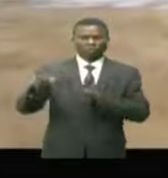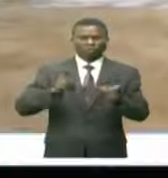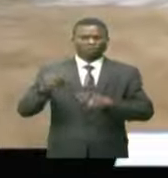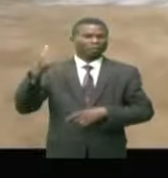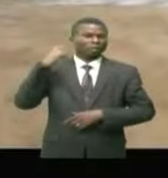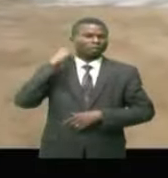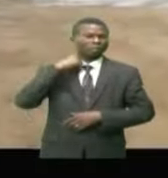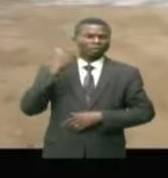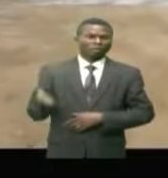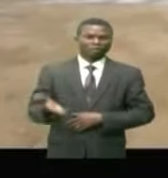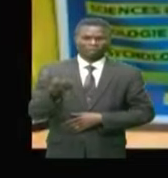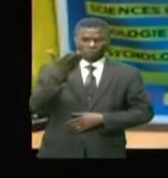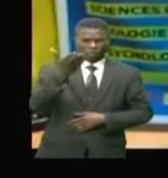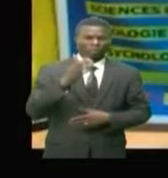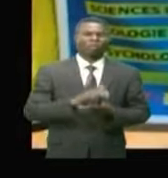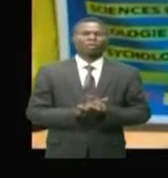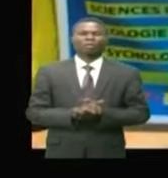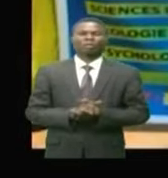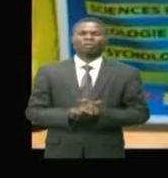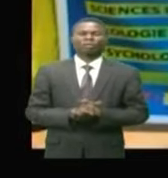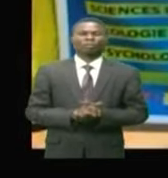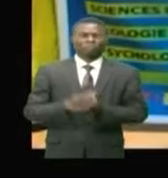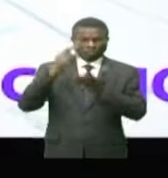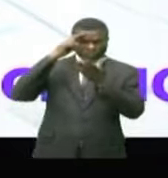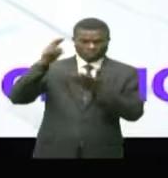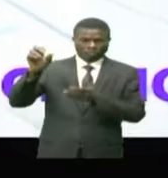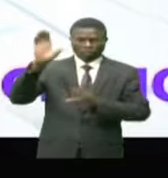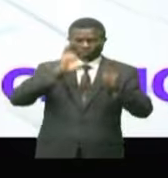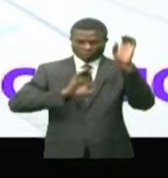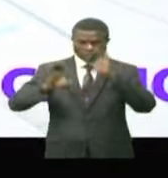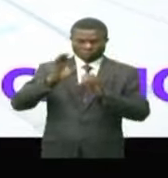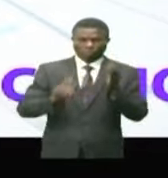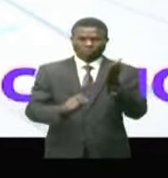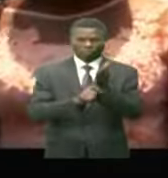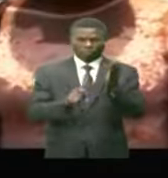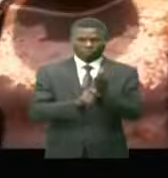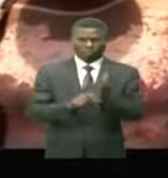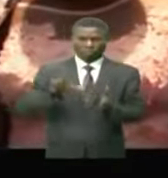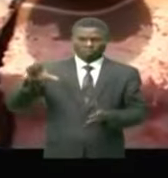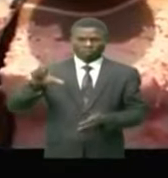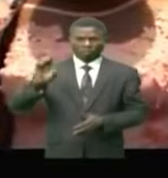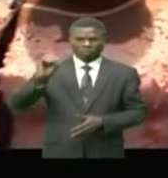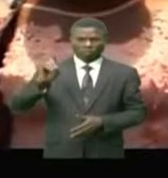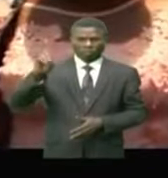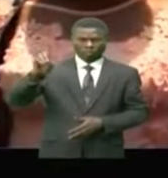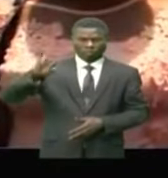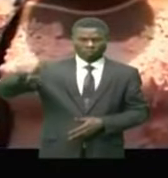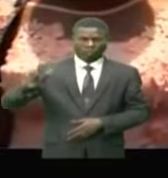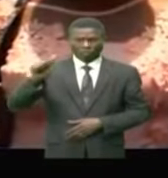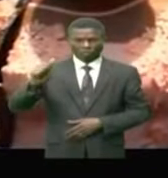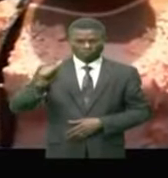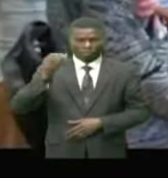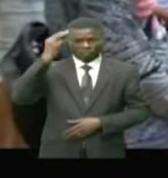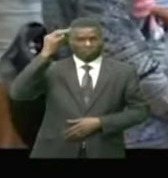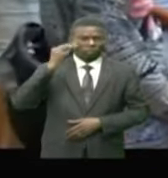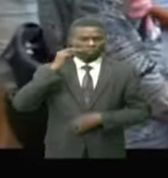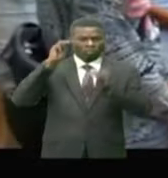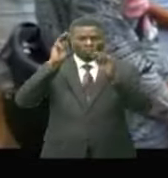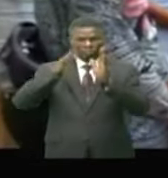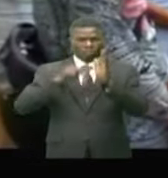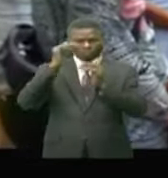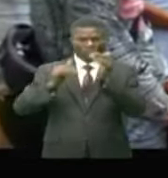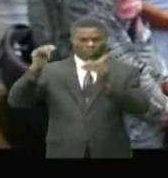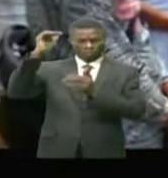La communauté estudiantine de l'Université des sciences et des technologies de l'Odja tenait à une visite du ministre de l'enseignement supérieur